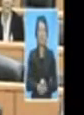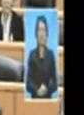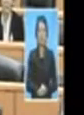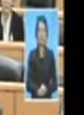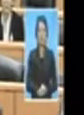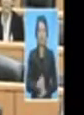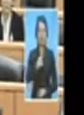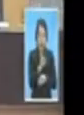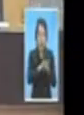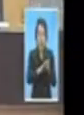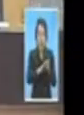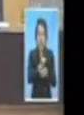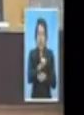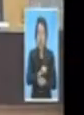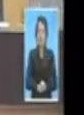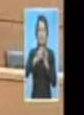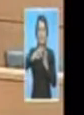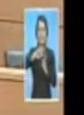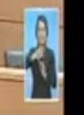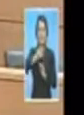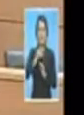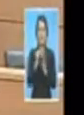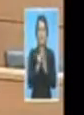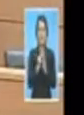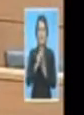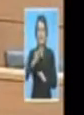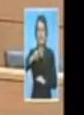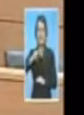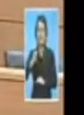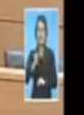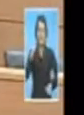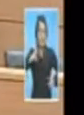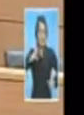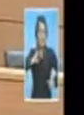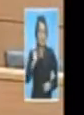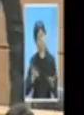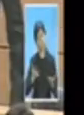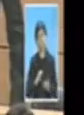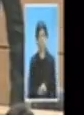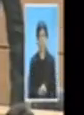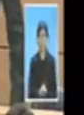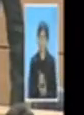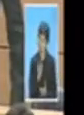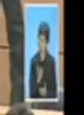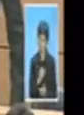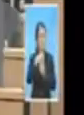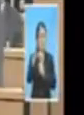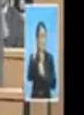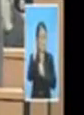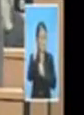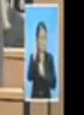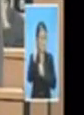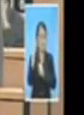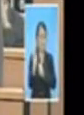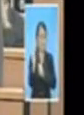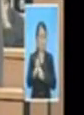ผมไม่ใช่อุรังอุตังเนี่ยครับขอถอนคำพูดว่าไม่ใช่ลิงไม่ใช่อุรังอุตังผมขอถอนคำพูดขอความกรุณาได้ถอนครับ เป็น